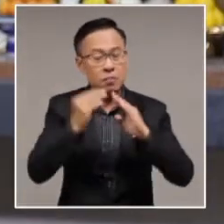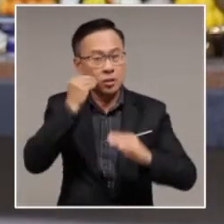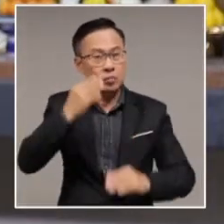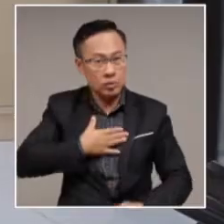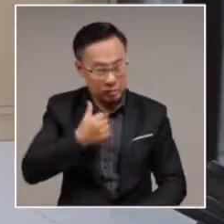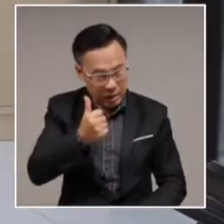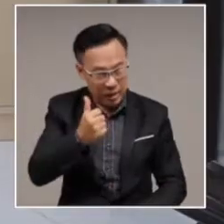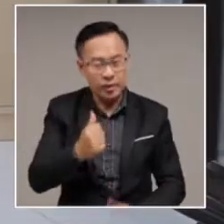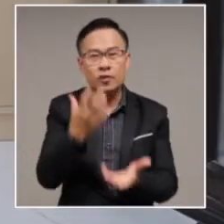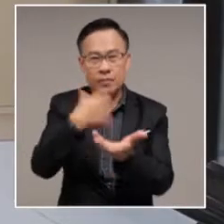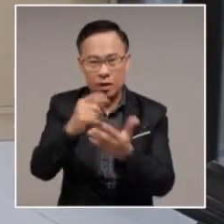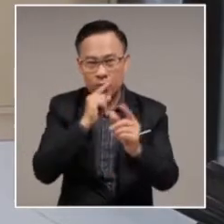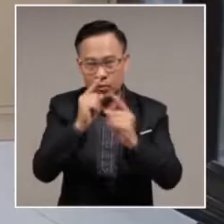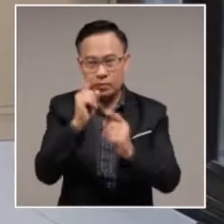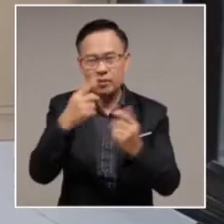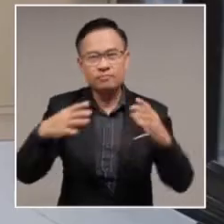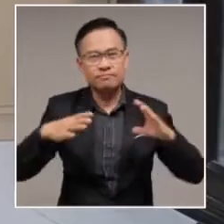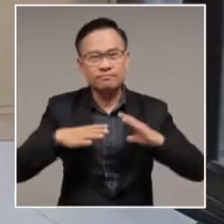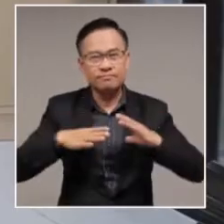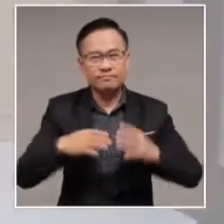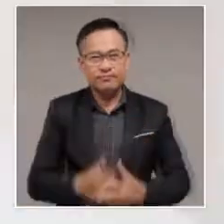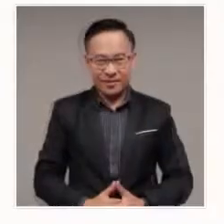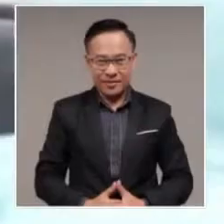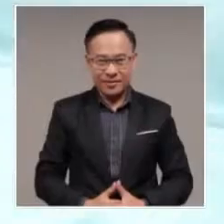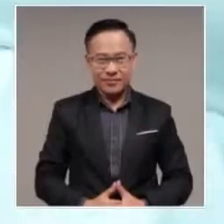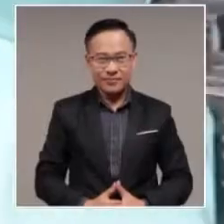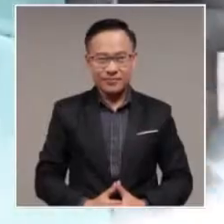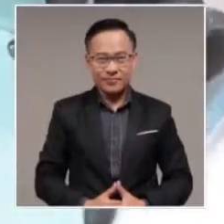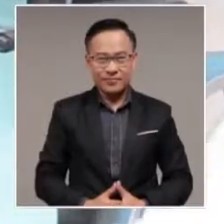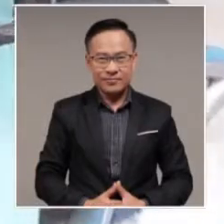ได้อีกด้วยนะคะเดี๋ยวช่วงหน้าเรากลับมาพูดคุยกันต่อค่ะ